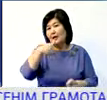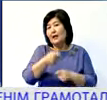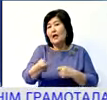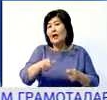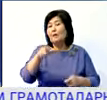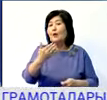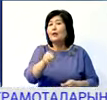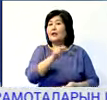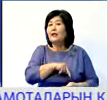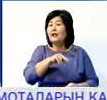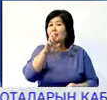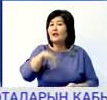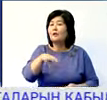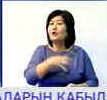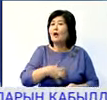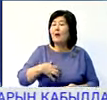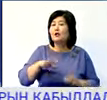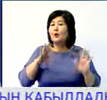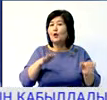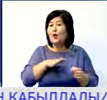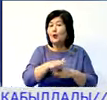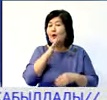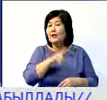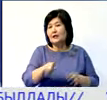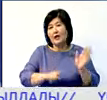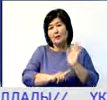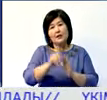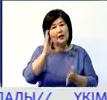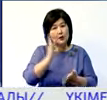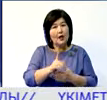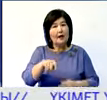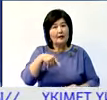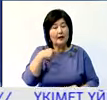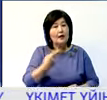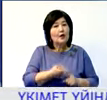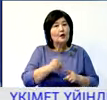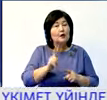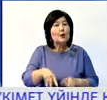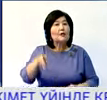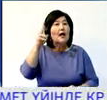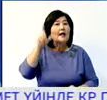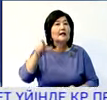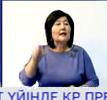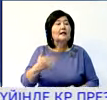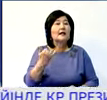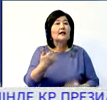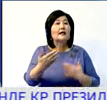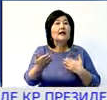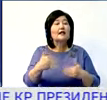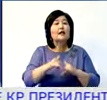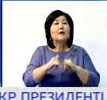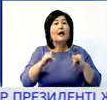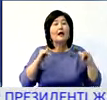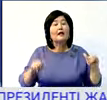басшысы олардың қызметі еліміз үшін маңызды оқиғаларға толы кезеңде басталғалы тұрғанын айтты. Сондықтан елшіліктер екі тараптық қатынасты